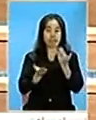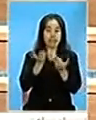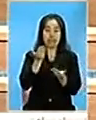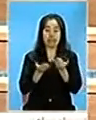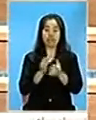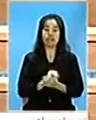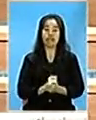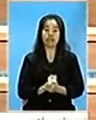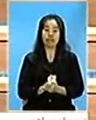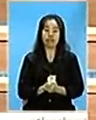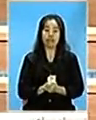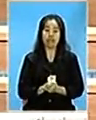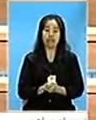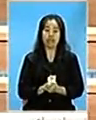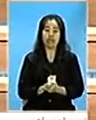ธานที่เคาร